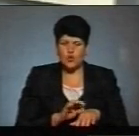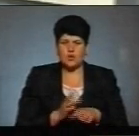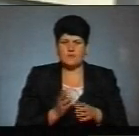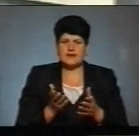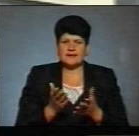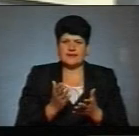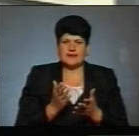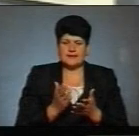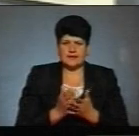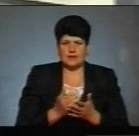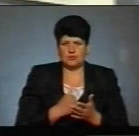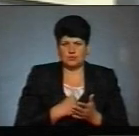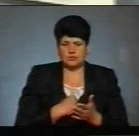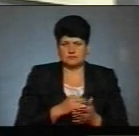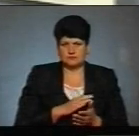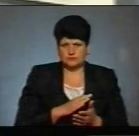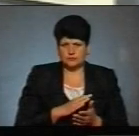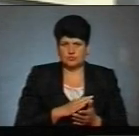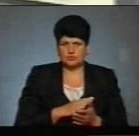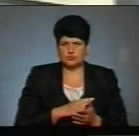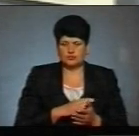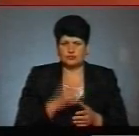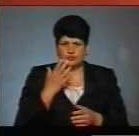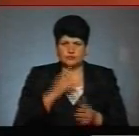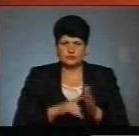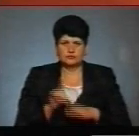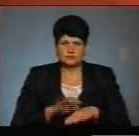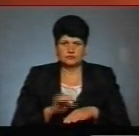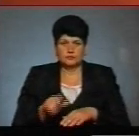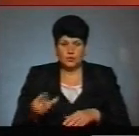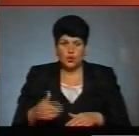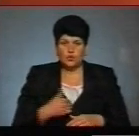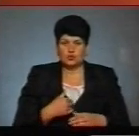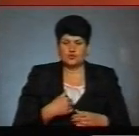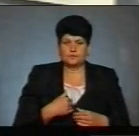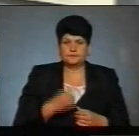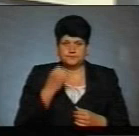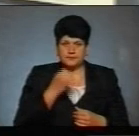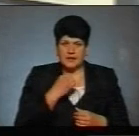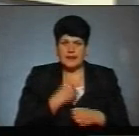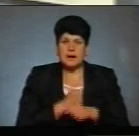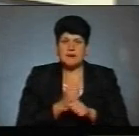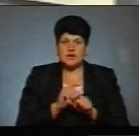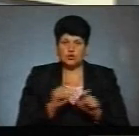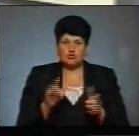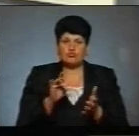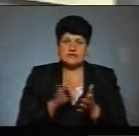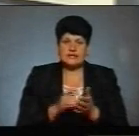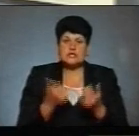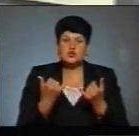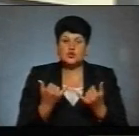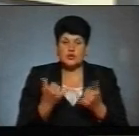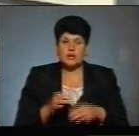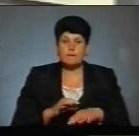скажімо так, який в нас відбувся вже в процесі захворювання людей. Я хочу віддати належне лабораторному центру, який сьогодні